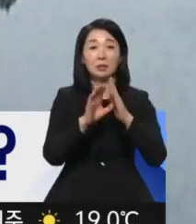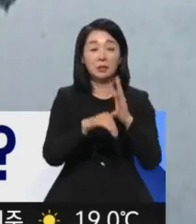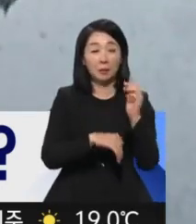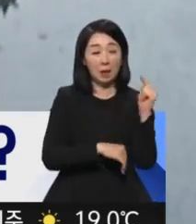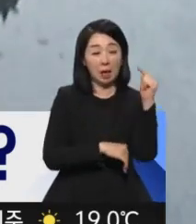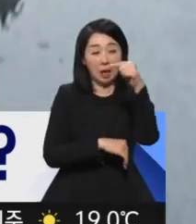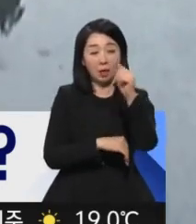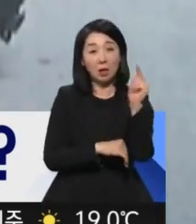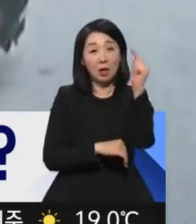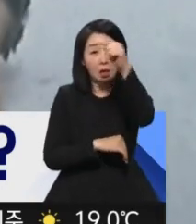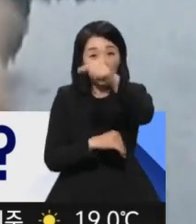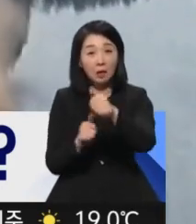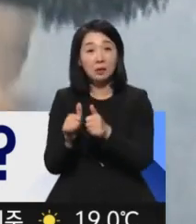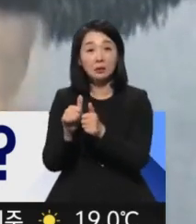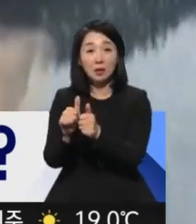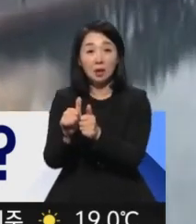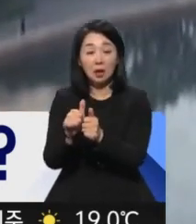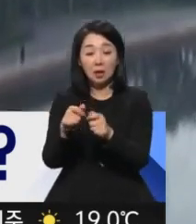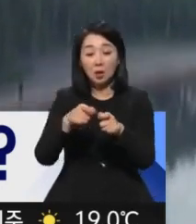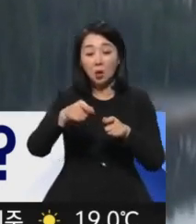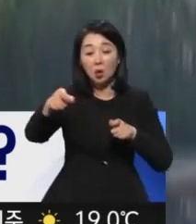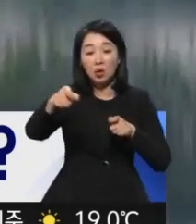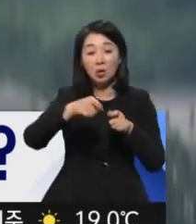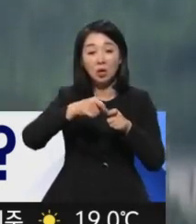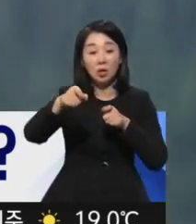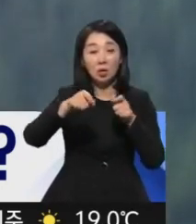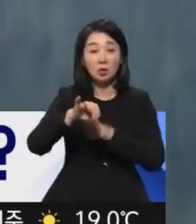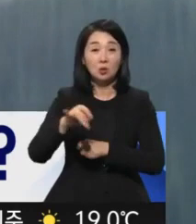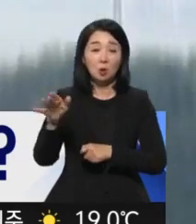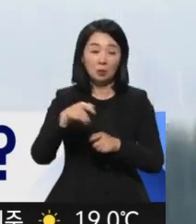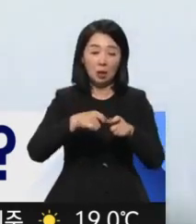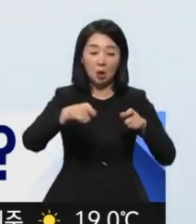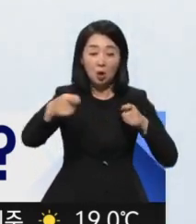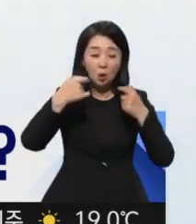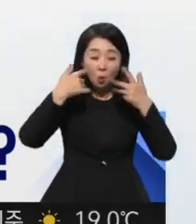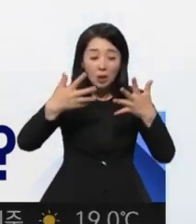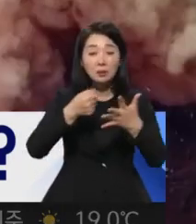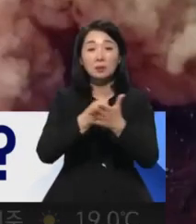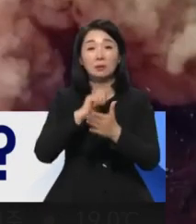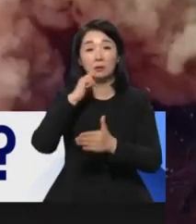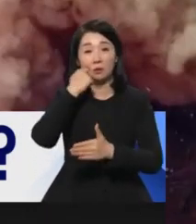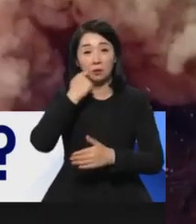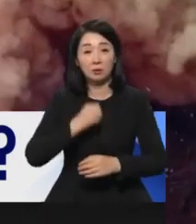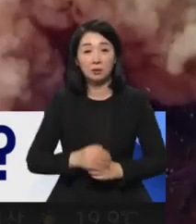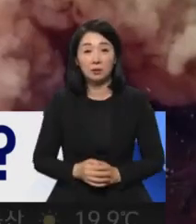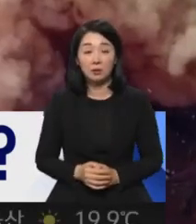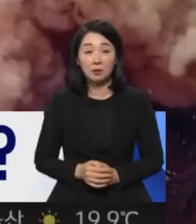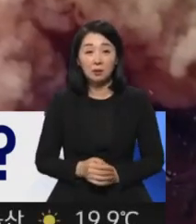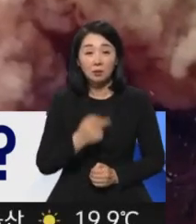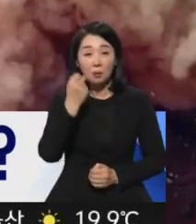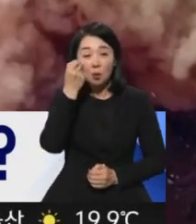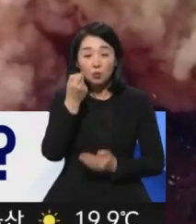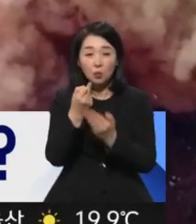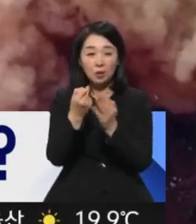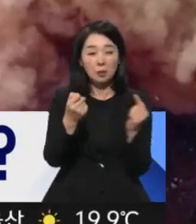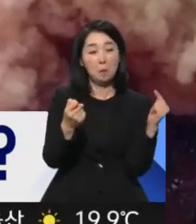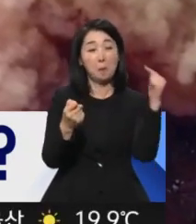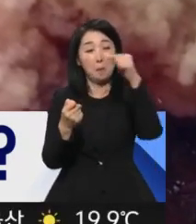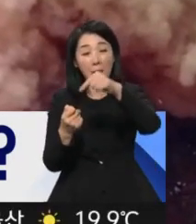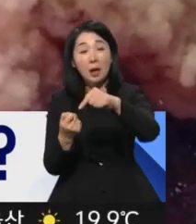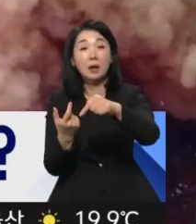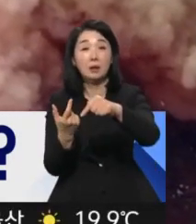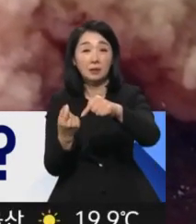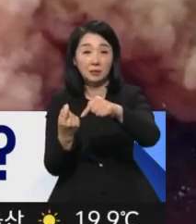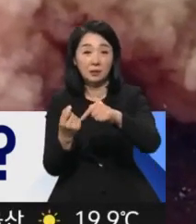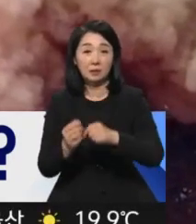각도에 따라서 실제 거리를 처음부터 측정하기는 어렵기 때문에 네. 울릉도 쪽으로 이제 겨냥한 걸로 우리가 판단을